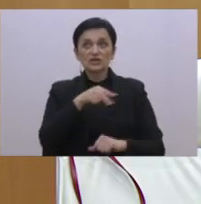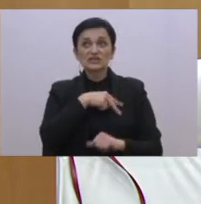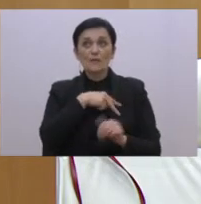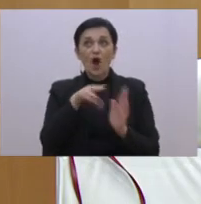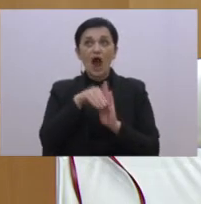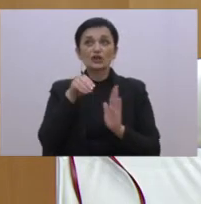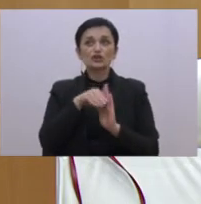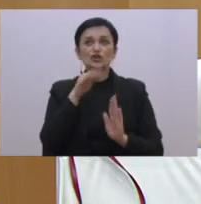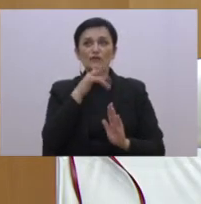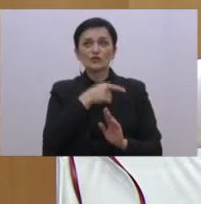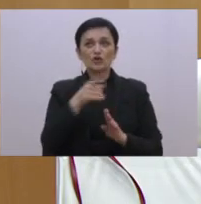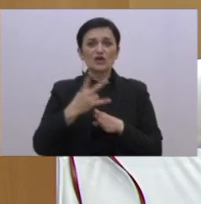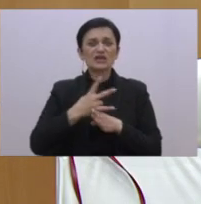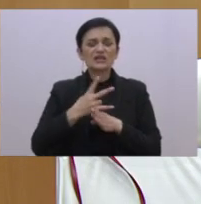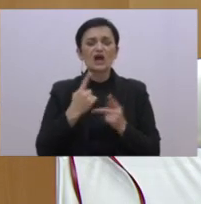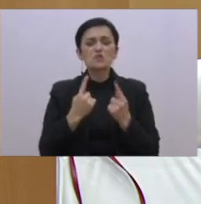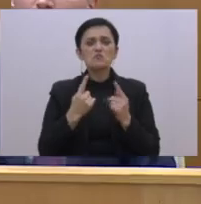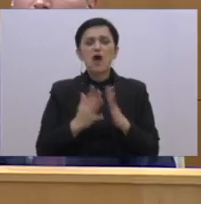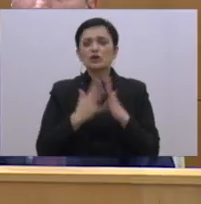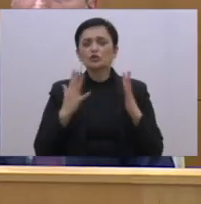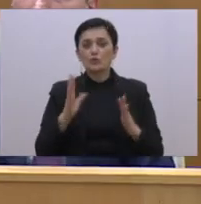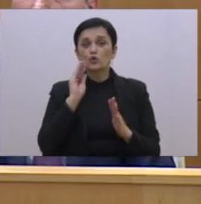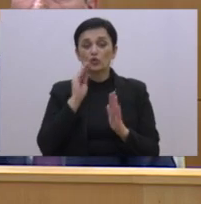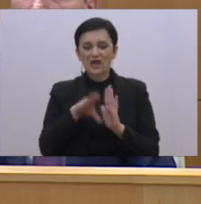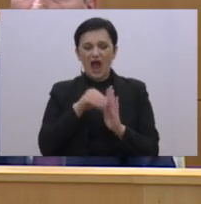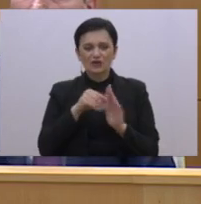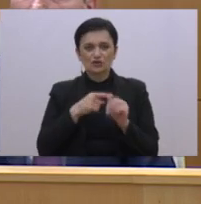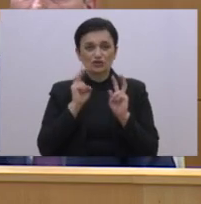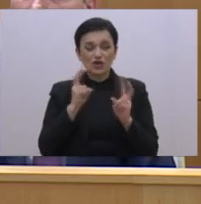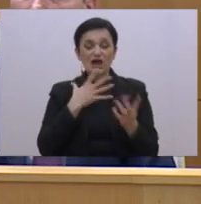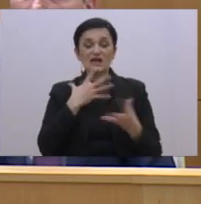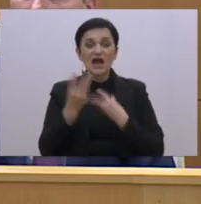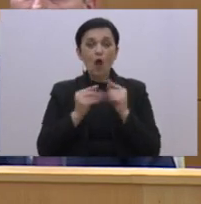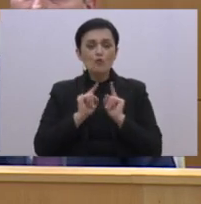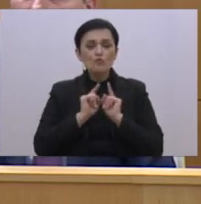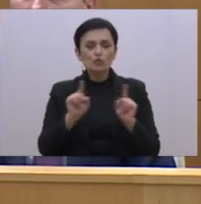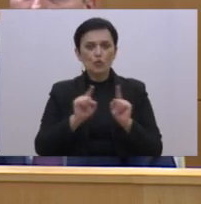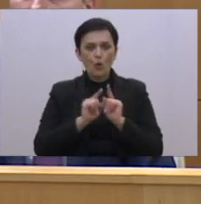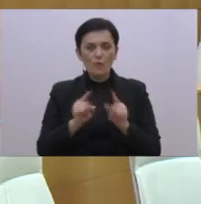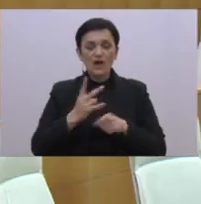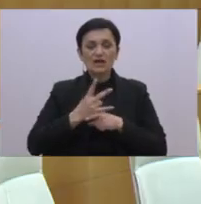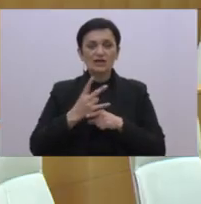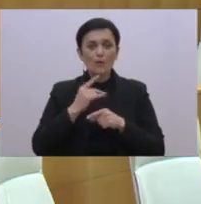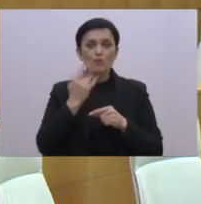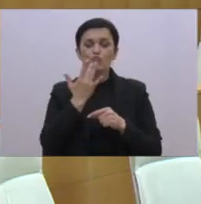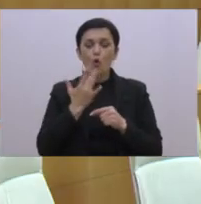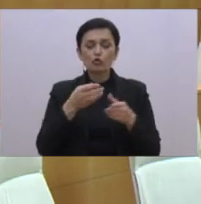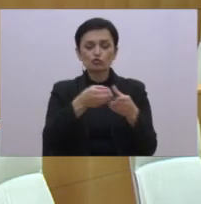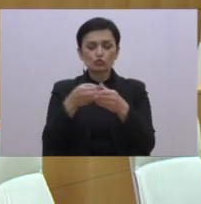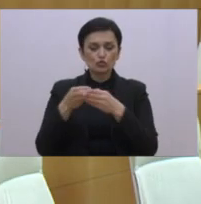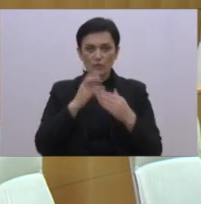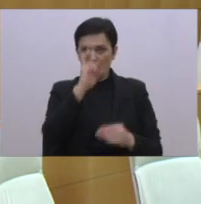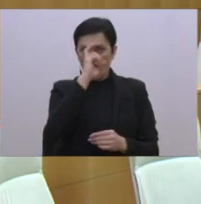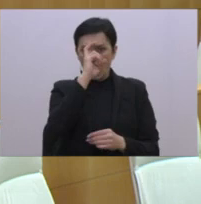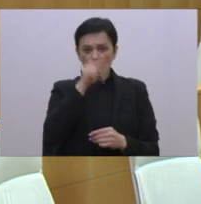დროს რადიკალიზაციის მასშტაბი, როდესაც არჩევნების ეგრეთ წოდებული გაყალბების პროპაგანდით რადიკალური პოლიტიკური ჯგუფები